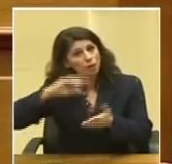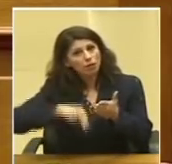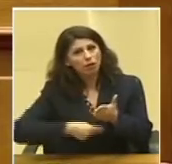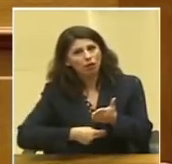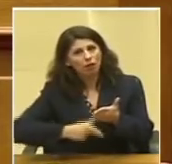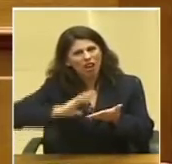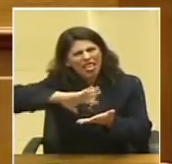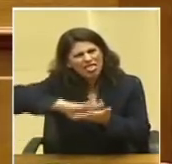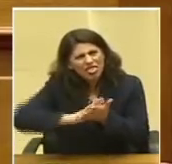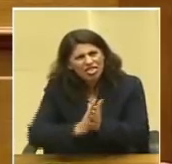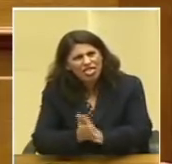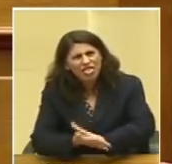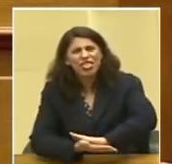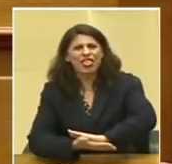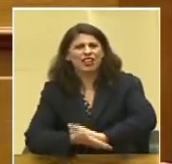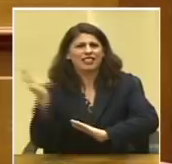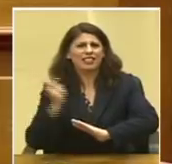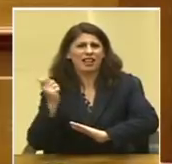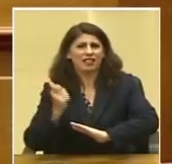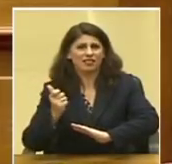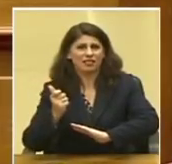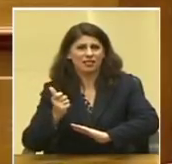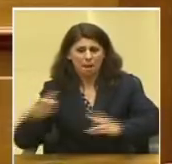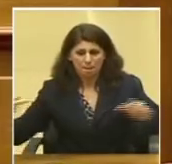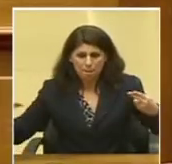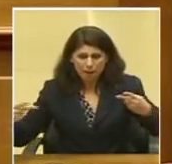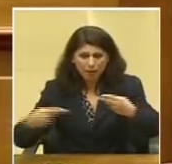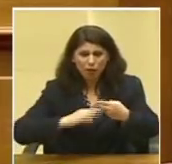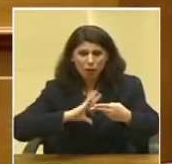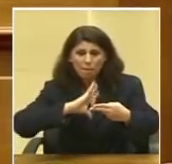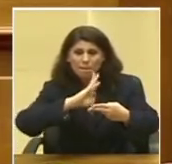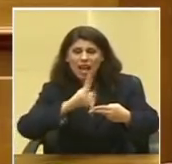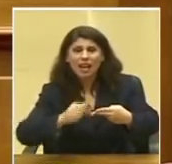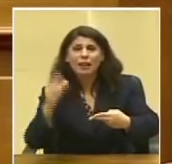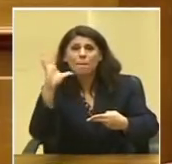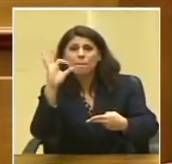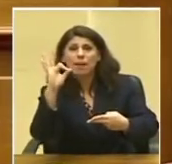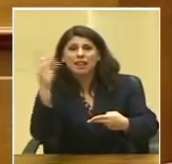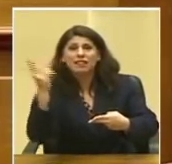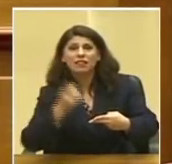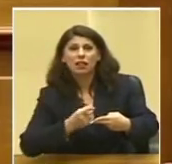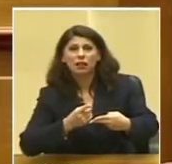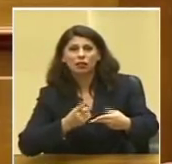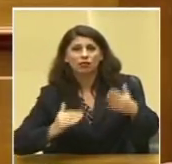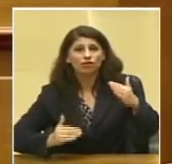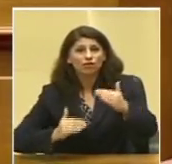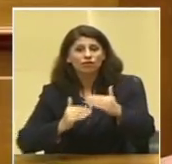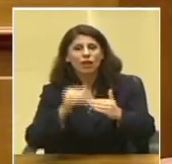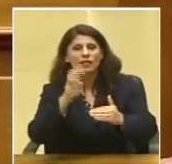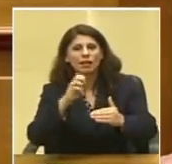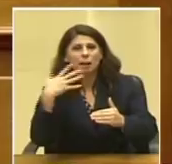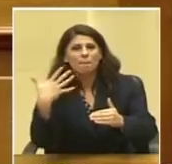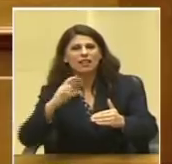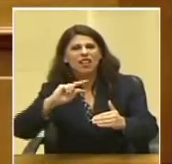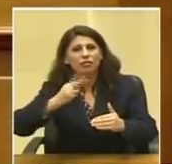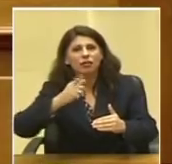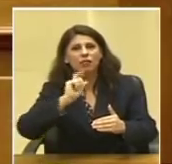τις συντάξεις με οριζόντιες περικοπές έως και 50% και συνολικό ύψος 45 δισεκατομμύρια ευρώ.